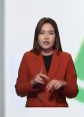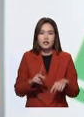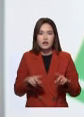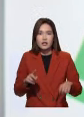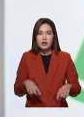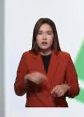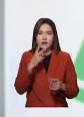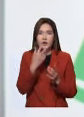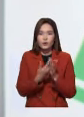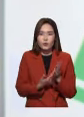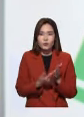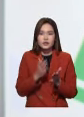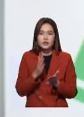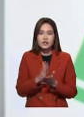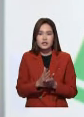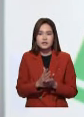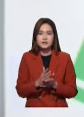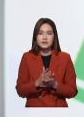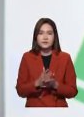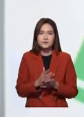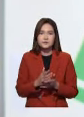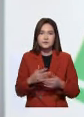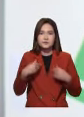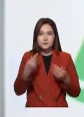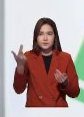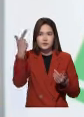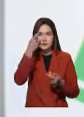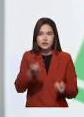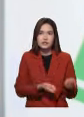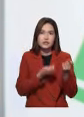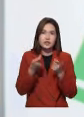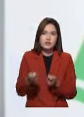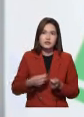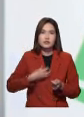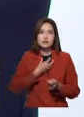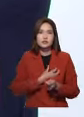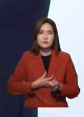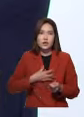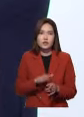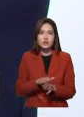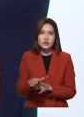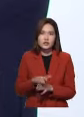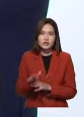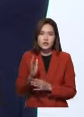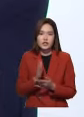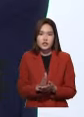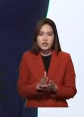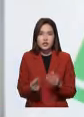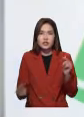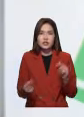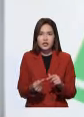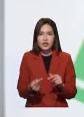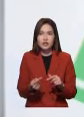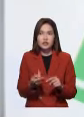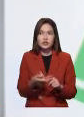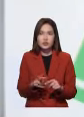рекордтар кітабына енген әлем мұғалімі атағының иегері Муамергүл мұғаліміміз бізде жұмыс жасайды. Одан